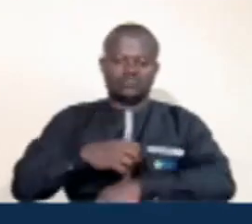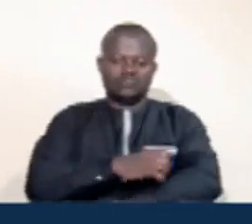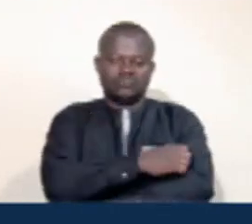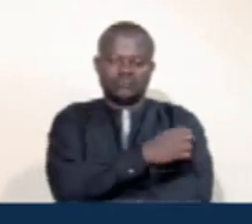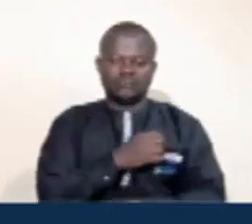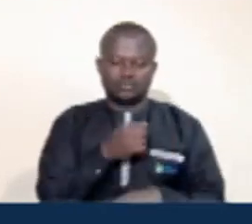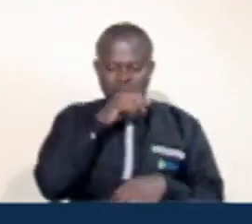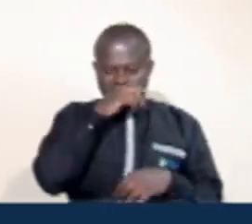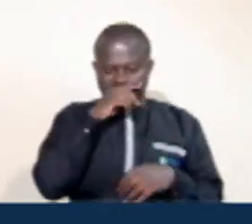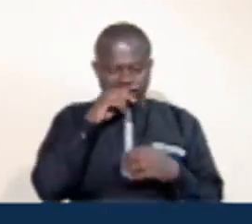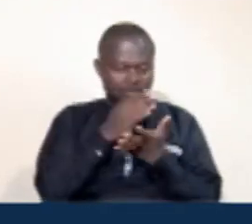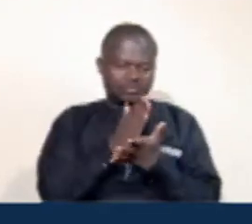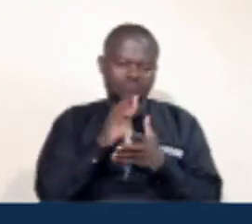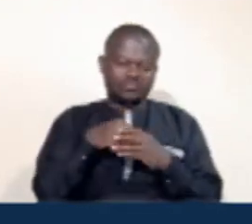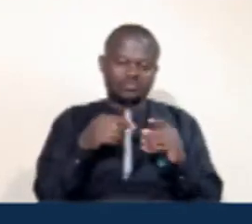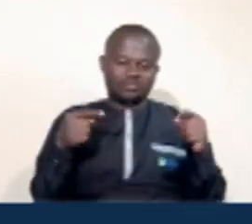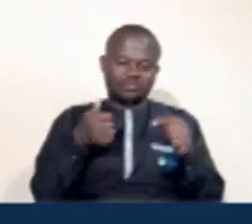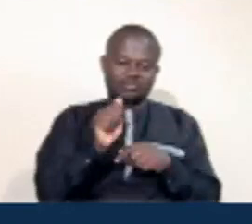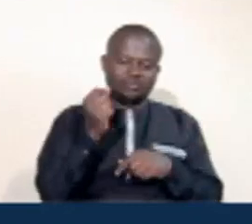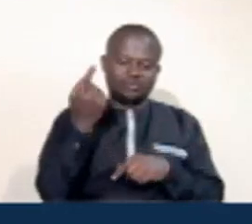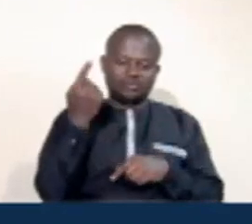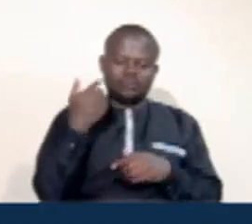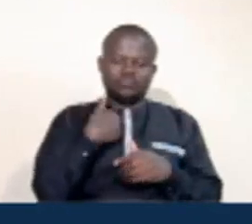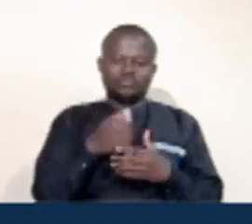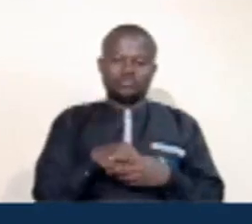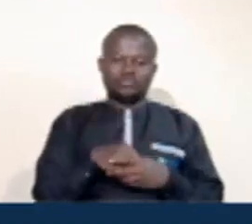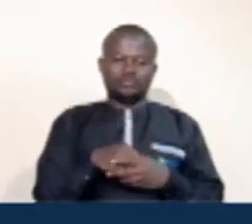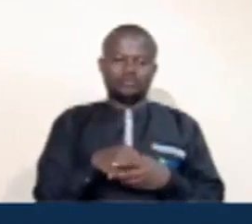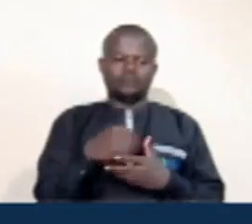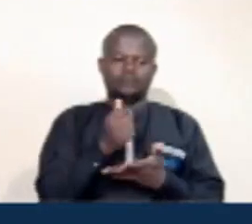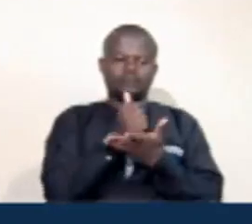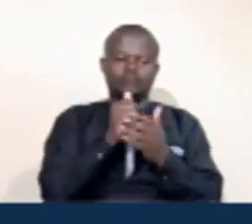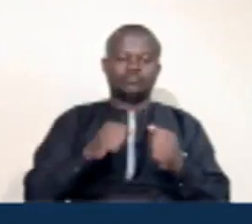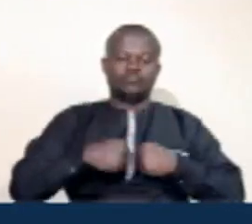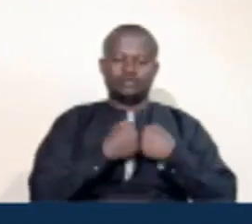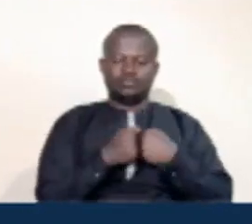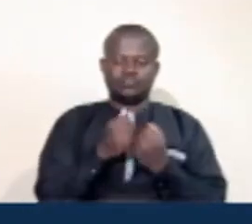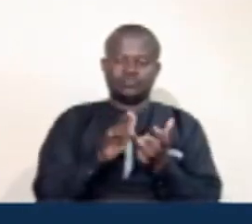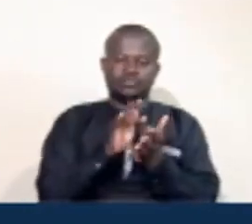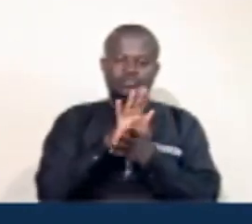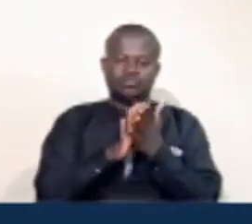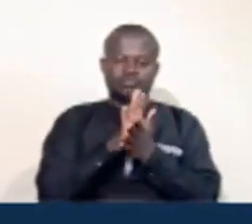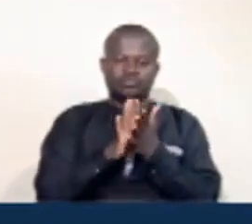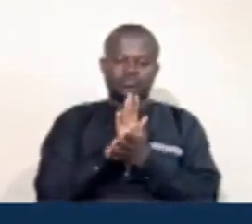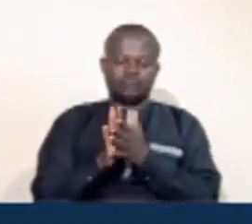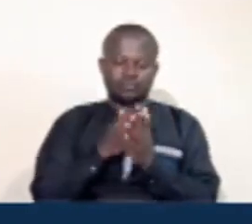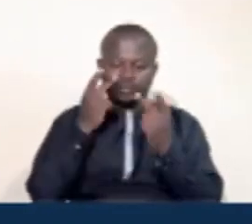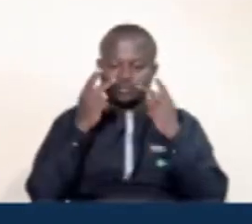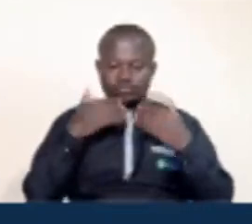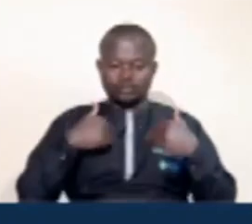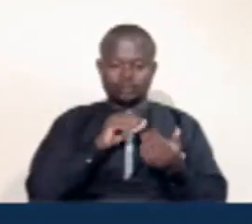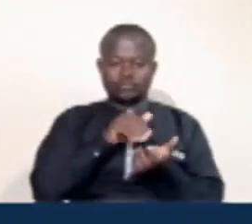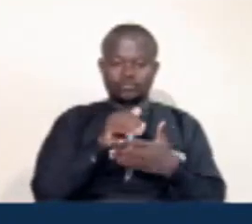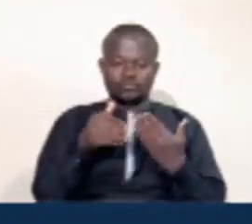y'uruhu mbega niwe mwanzi wa mbere dufite kimwe mu bibafasha guhangana n'ikibazo cy'izuba ngo ni amavuta yihariye kuri ubu babona ku bigo